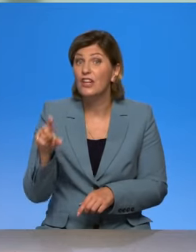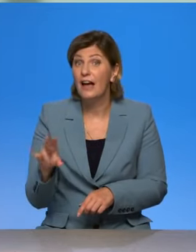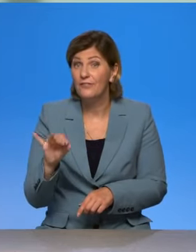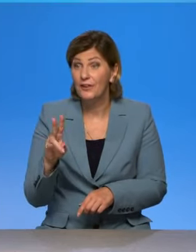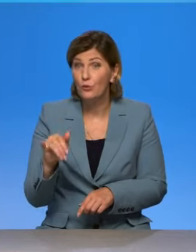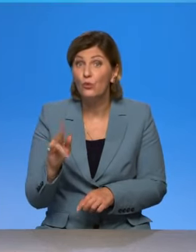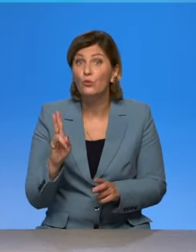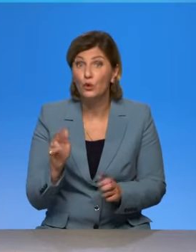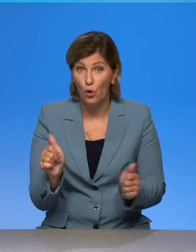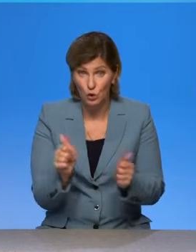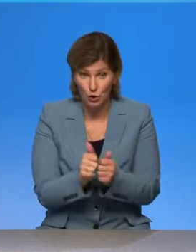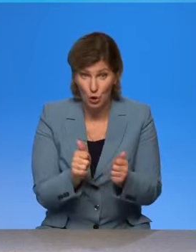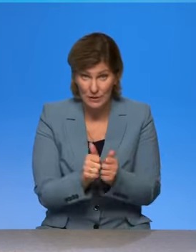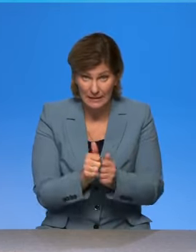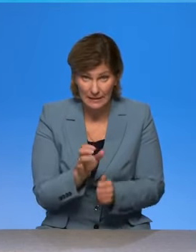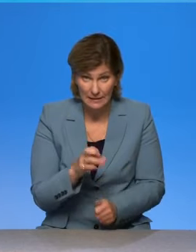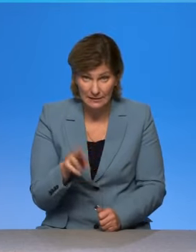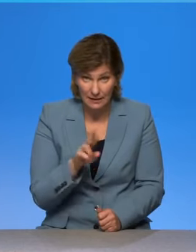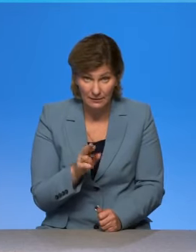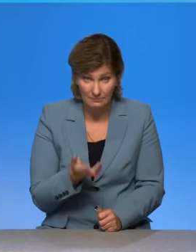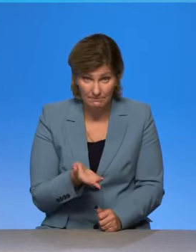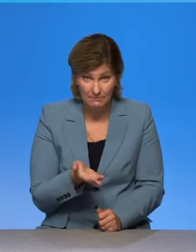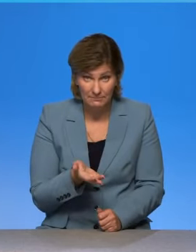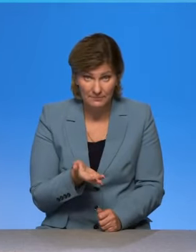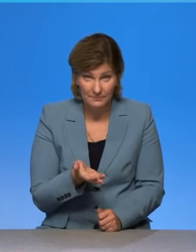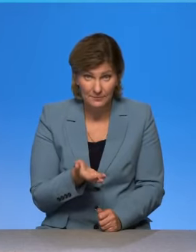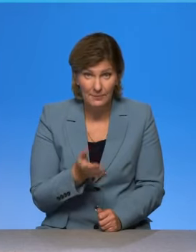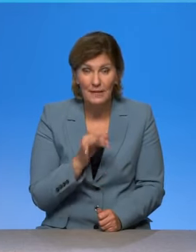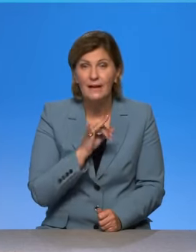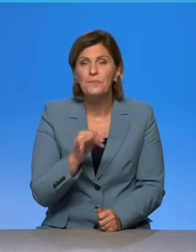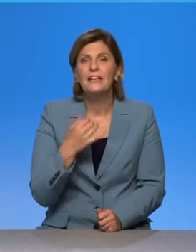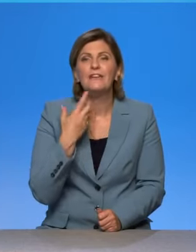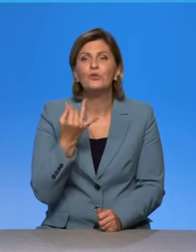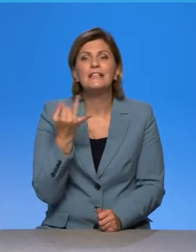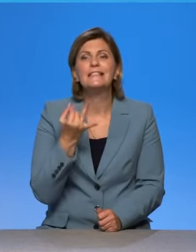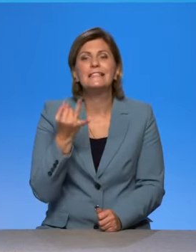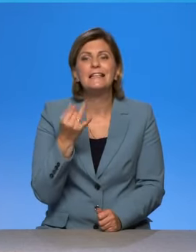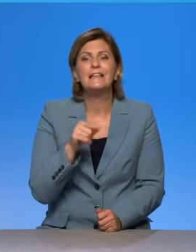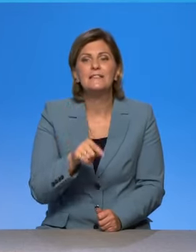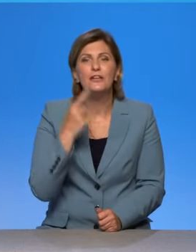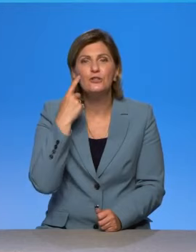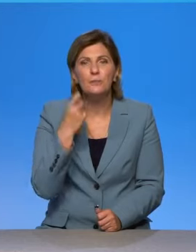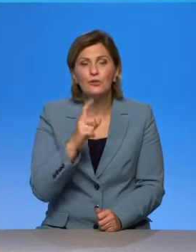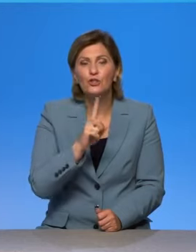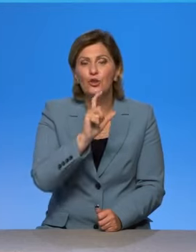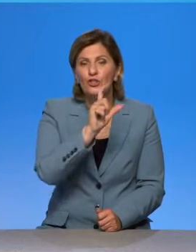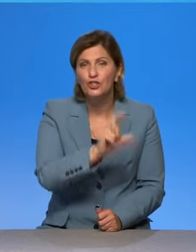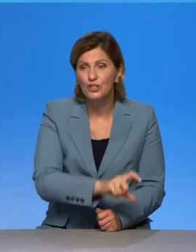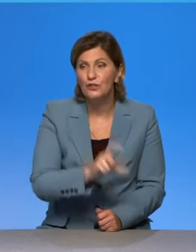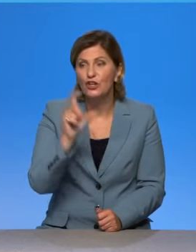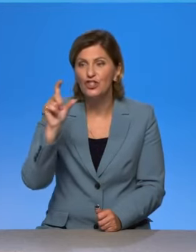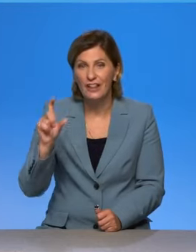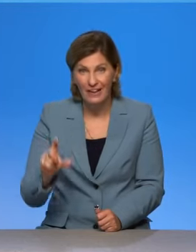да, с человейниками, здесь эта тема больная. И вот любопытное сообщение. Липецкая область – «человек человеку в